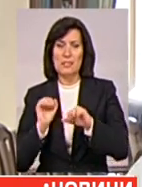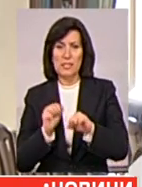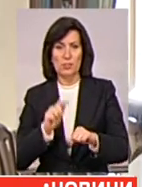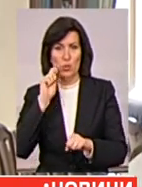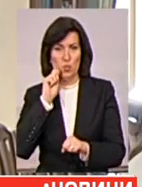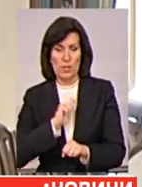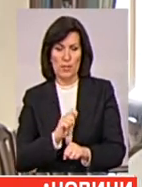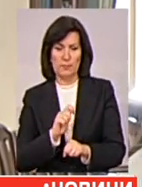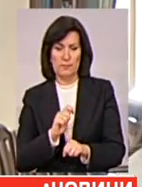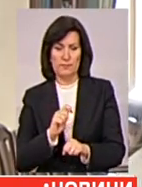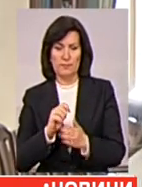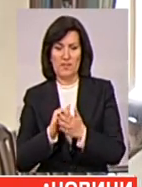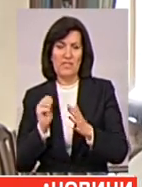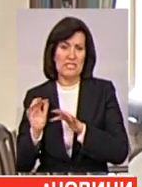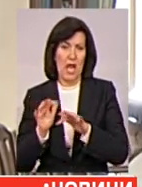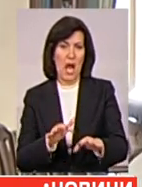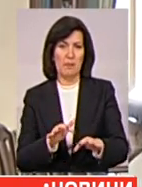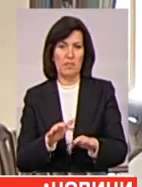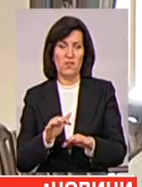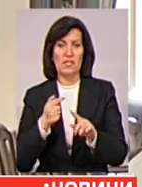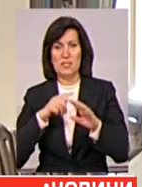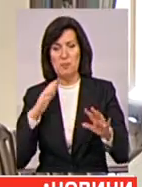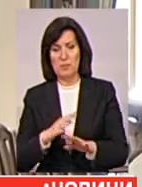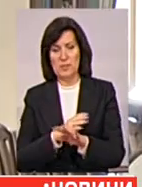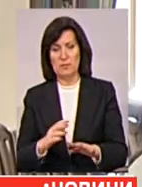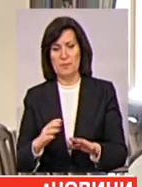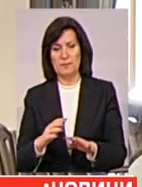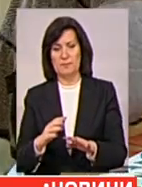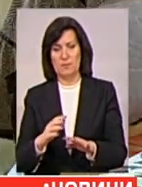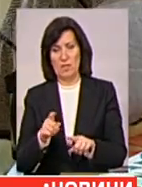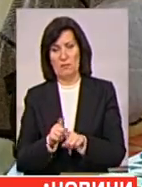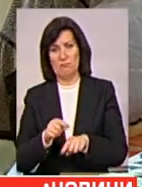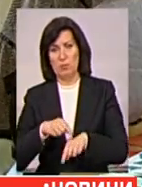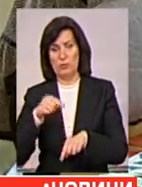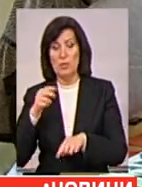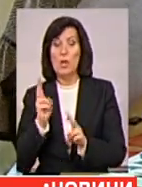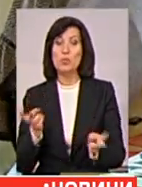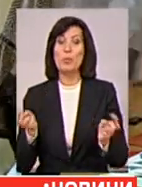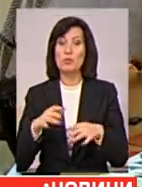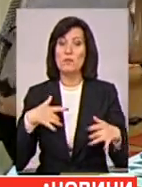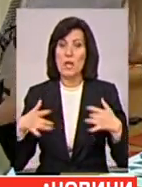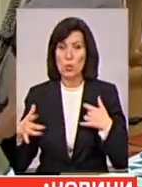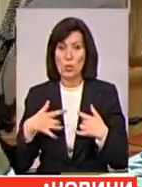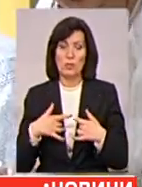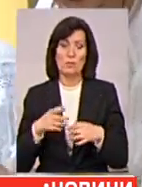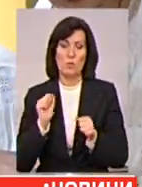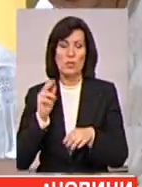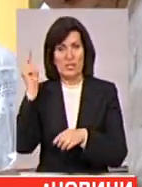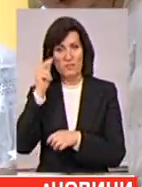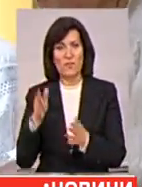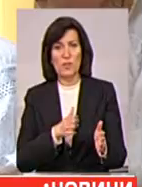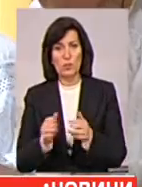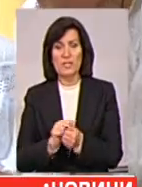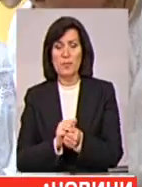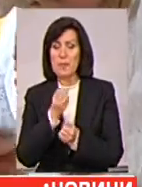Україну від загарбників. І ці пісні саме передають почуття. Усі, хто прийшов на концерт, могли навчитися виготовляти